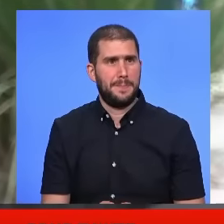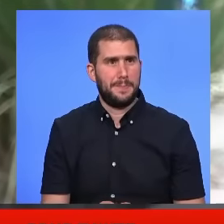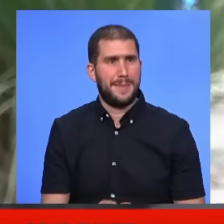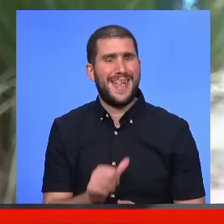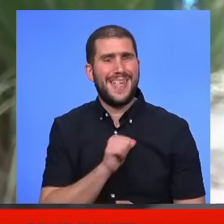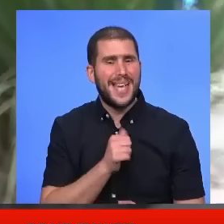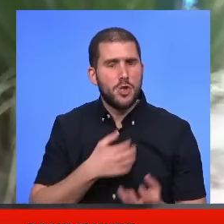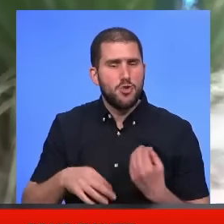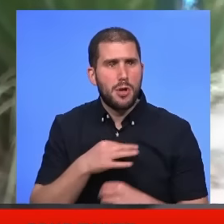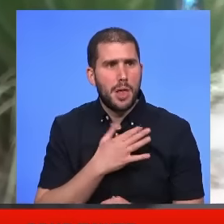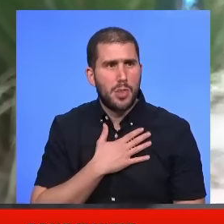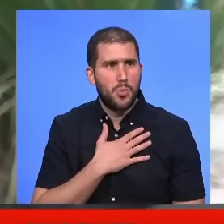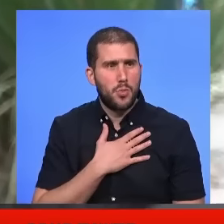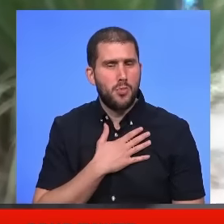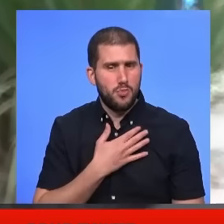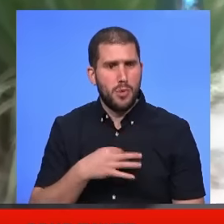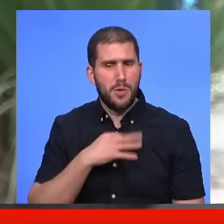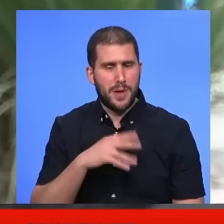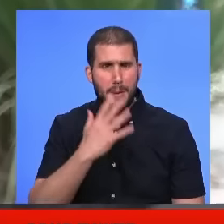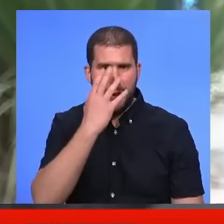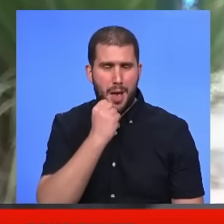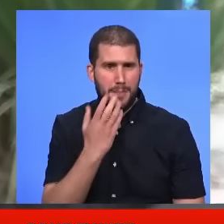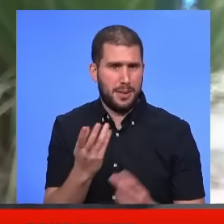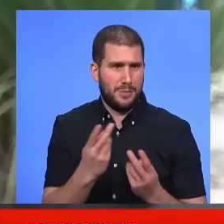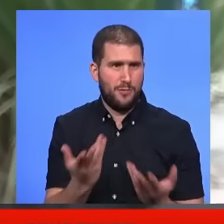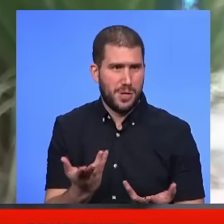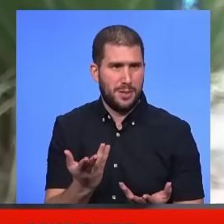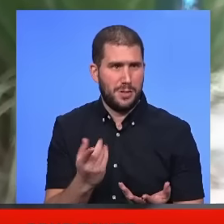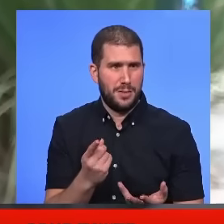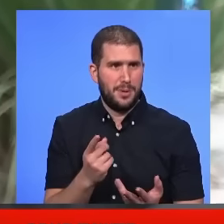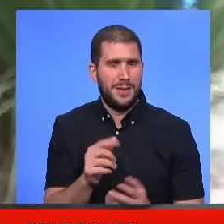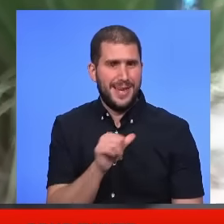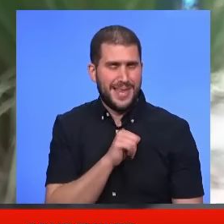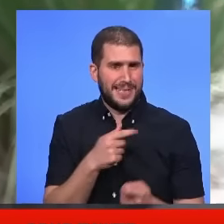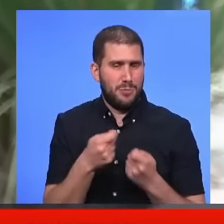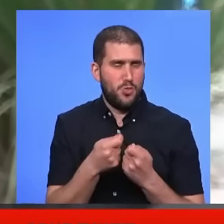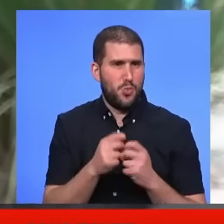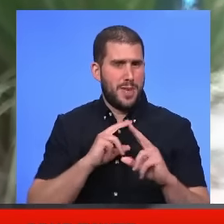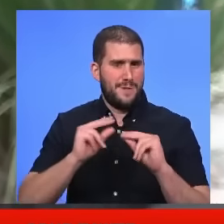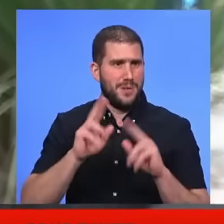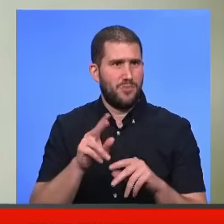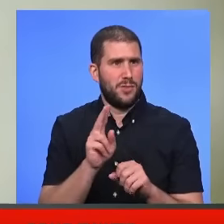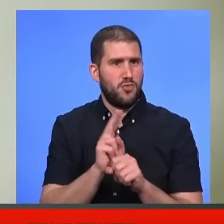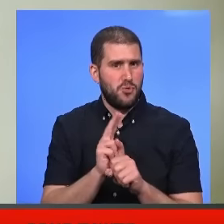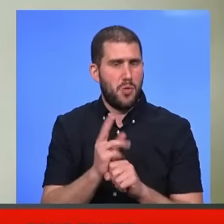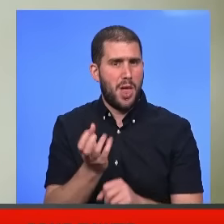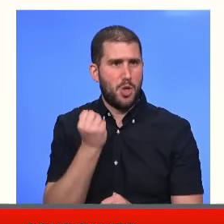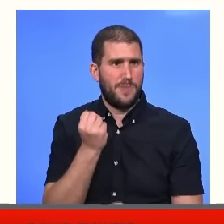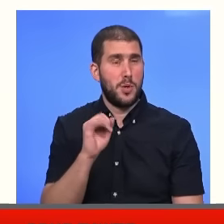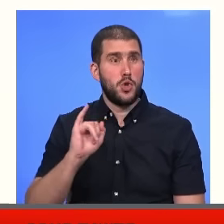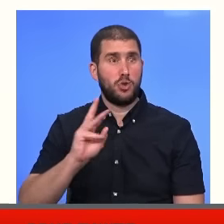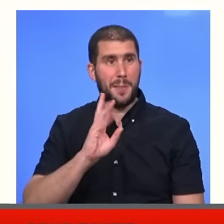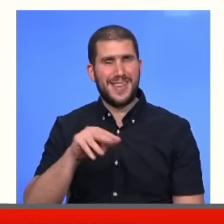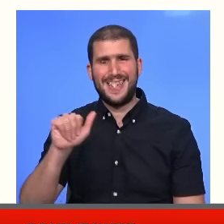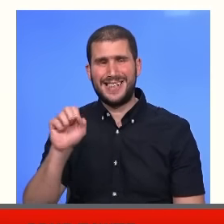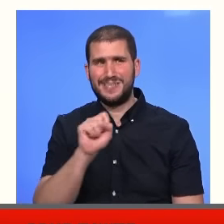האינטרס שלנו, שלנו, וגם של החמאס, הוא בעצם... הוא אינטרס משותף, לשמור על החטופים. יוסי שרבי ואיתי